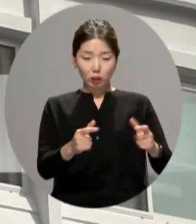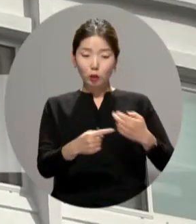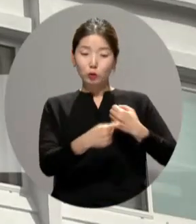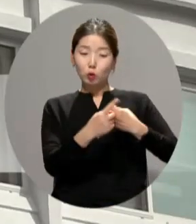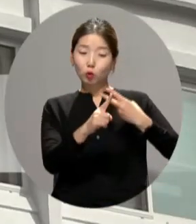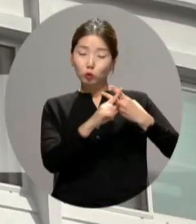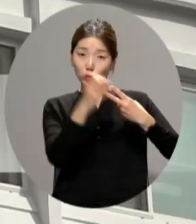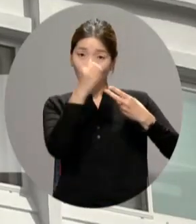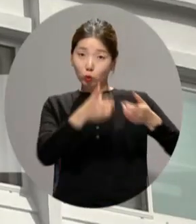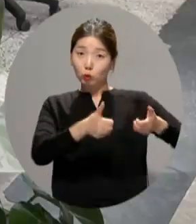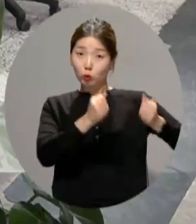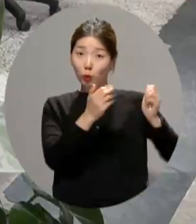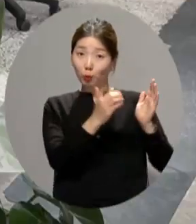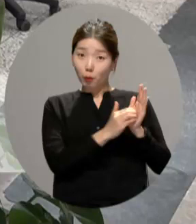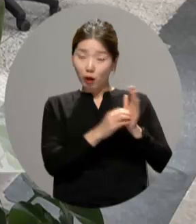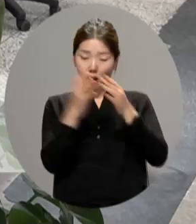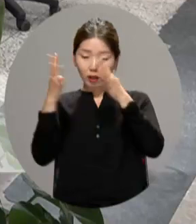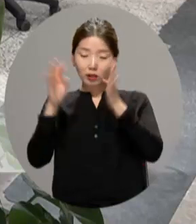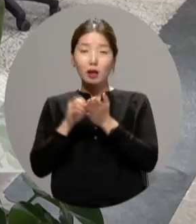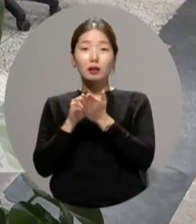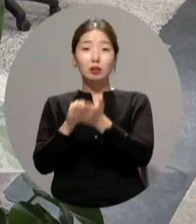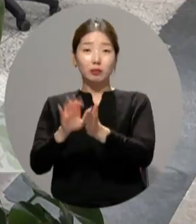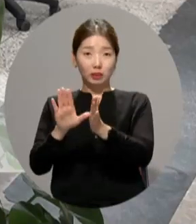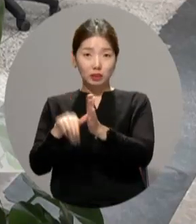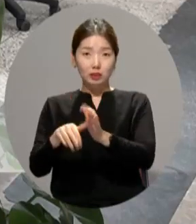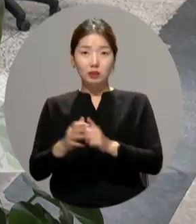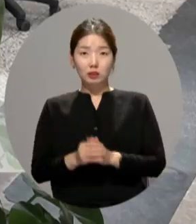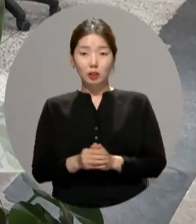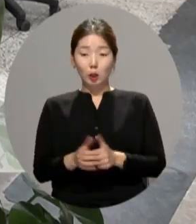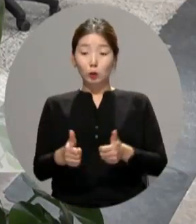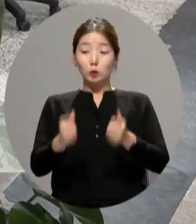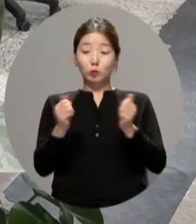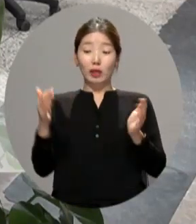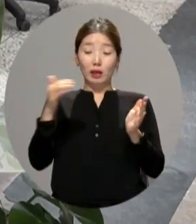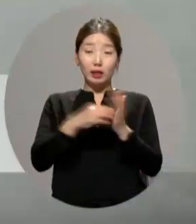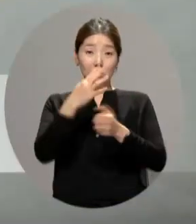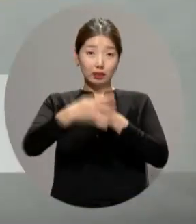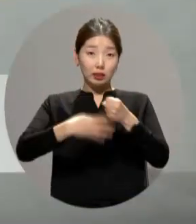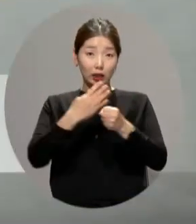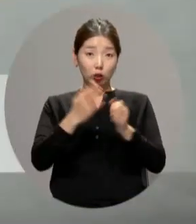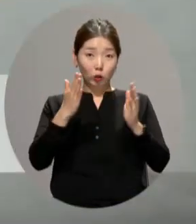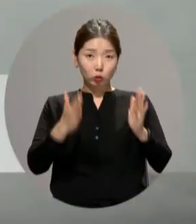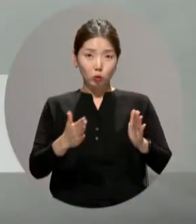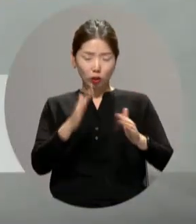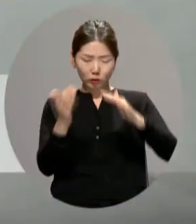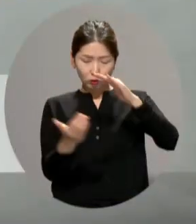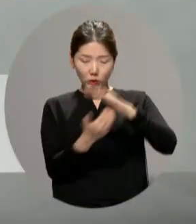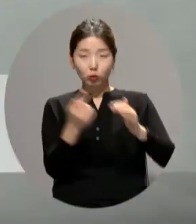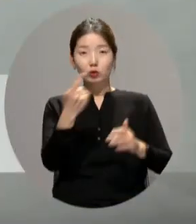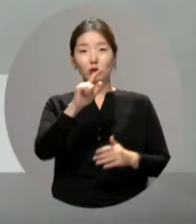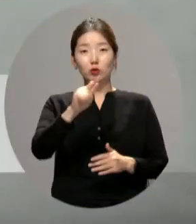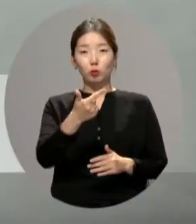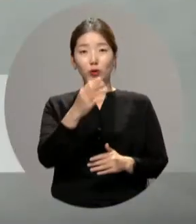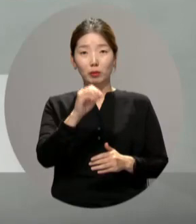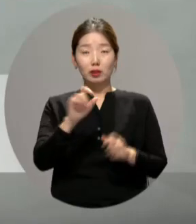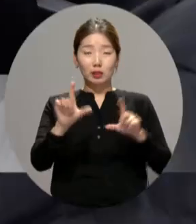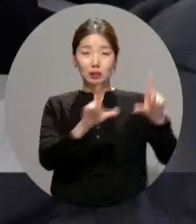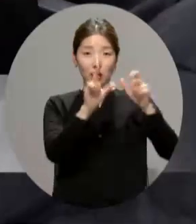지역에서 초중고교를 졸업하고 대학에 진학할 경우 졸업 때까지 4년간 최대 1600만원에